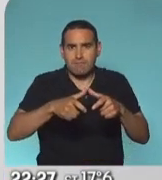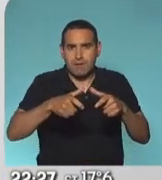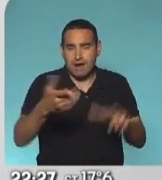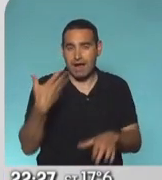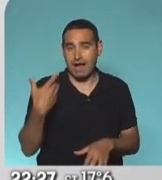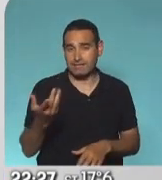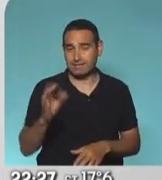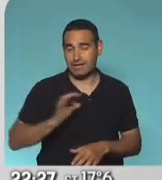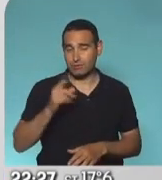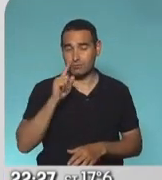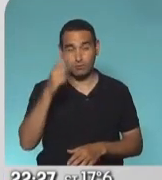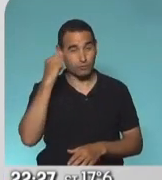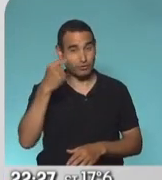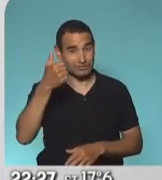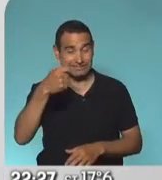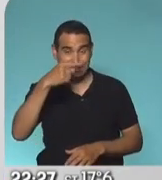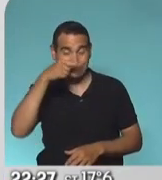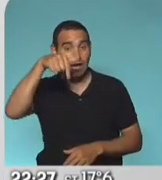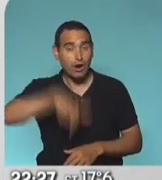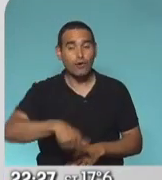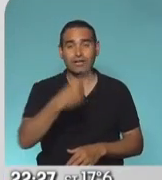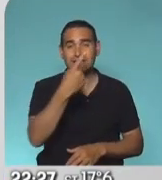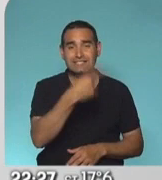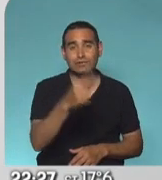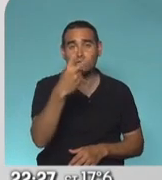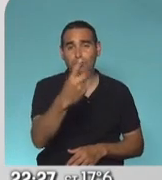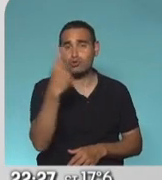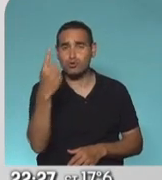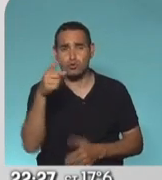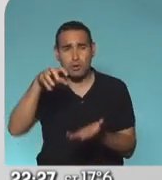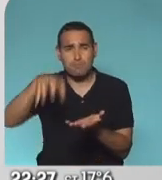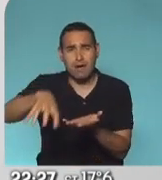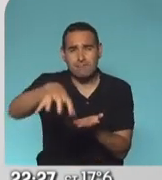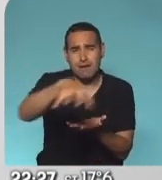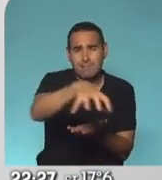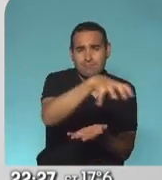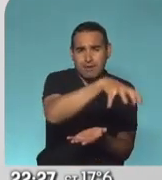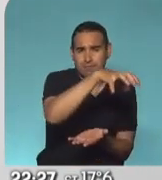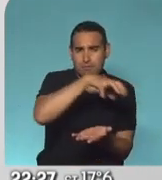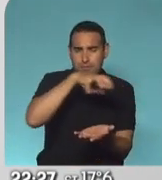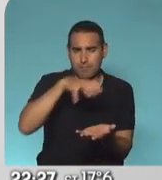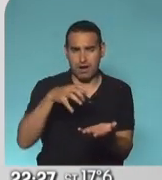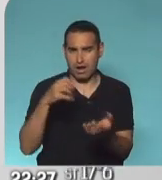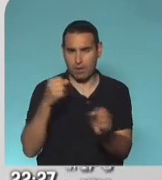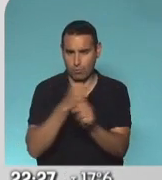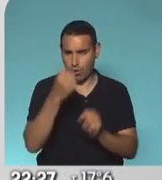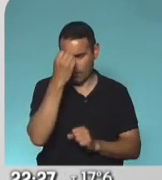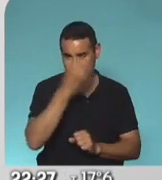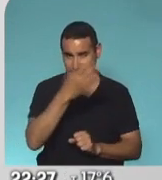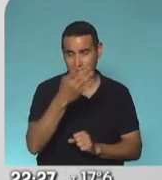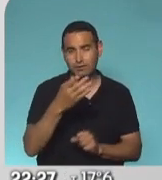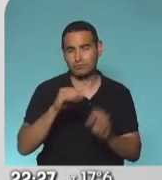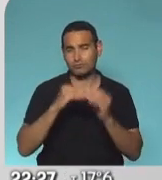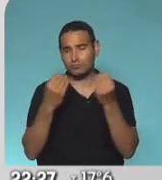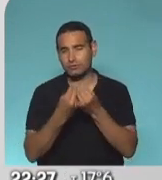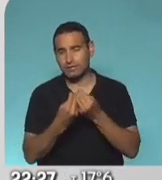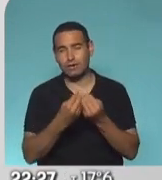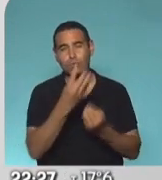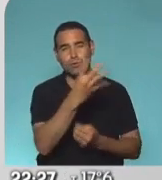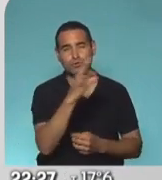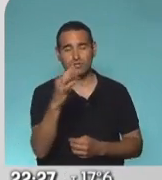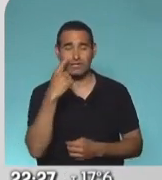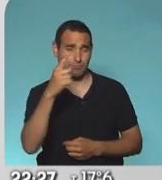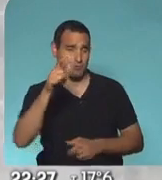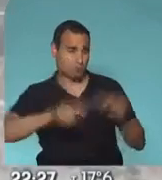1967 y en la actualidad hay 121 comunidades reconocidas oficialmente en las que viven alrededor de